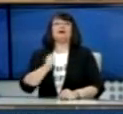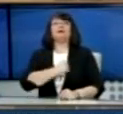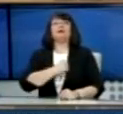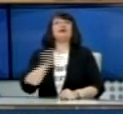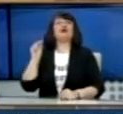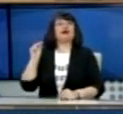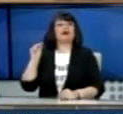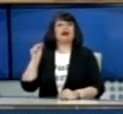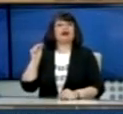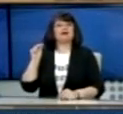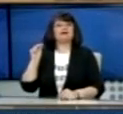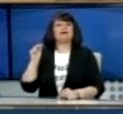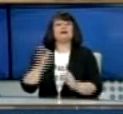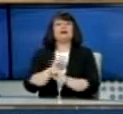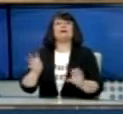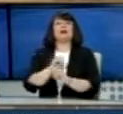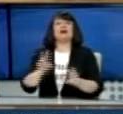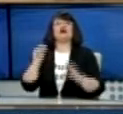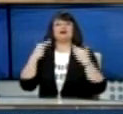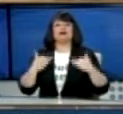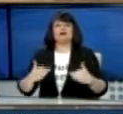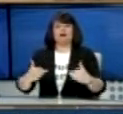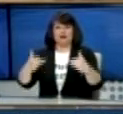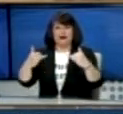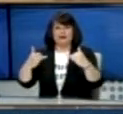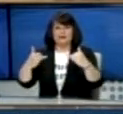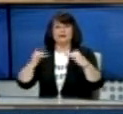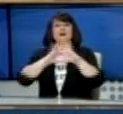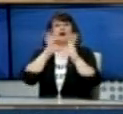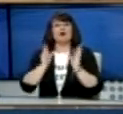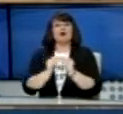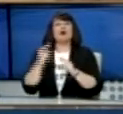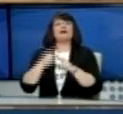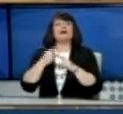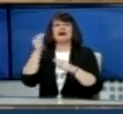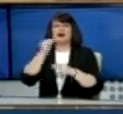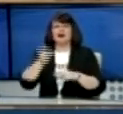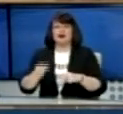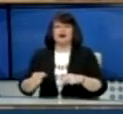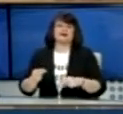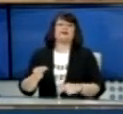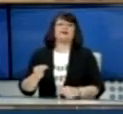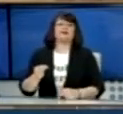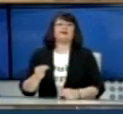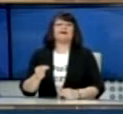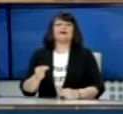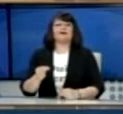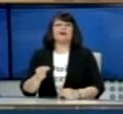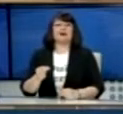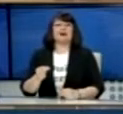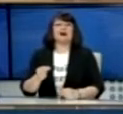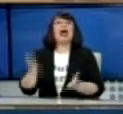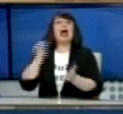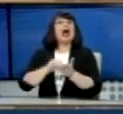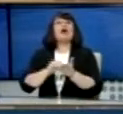να ακούγεται αρκετά τεχνοκρατικό, όμως είναι πάρα πολύ ουσιαστικό, γιατί θα σημάνει ένα ισχυρό σήμα σε όλους τους